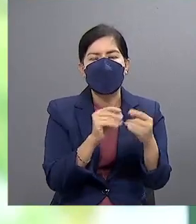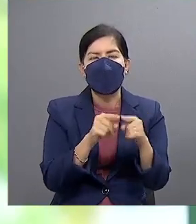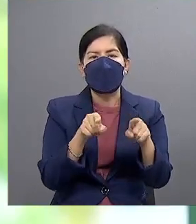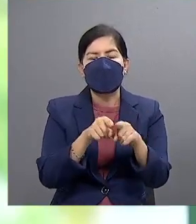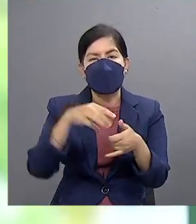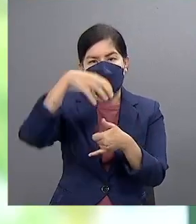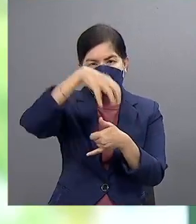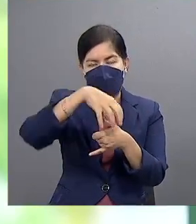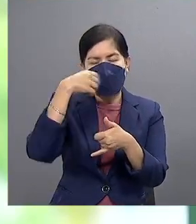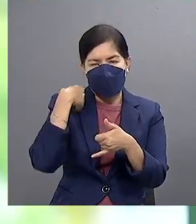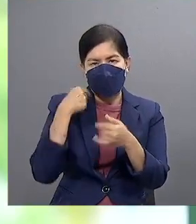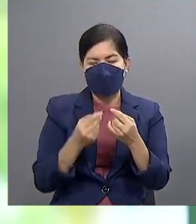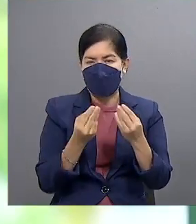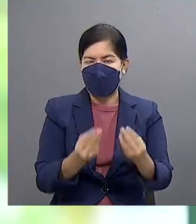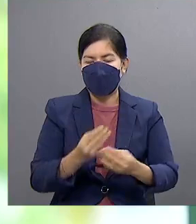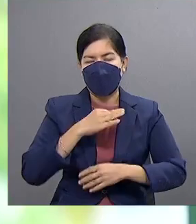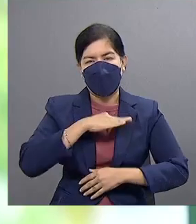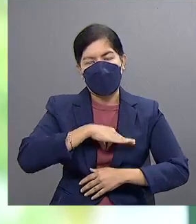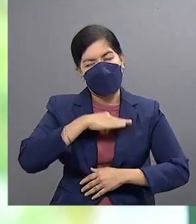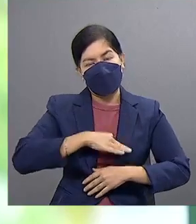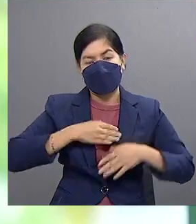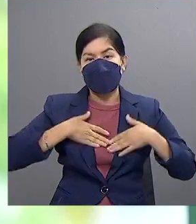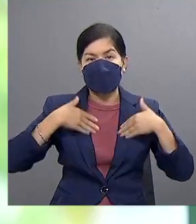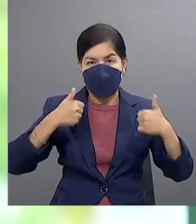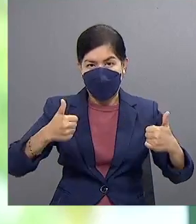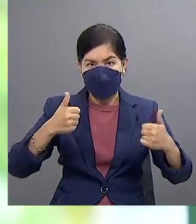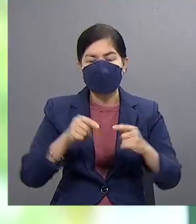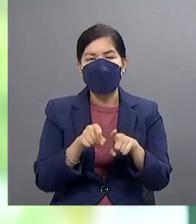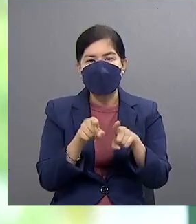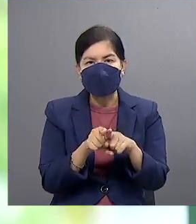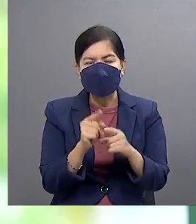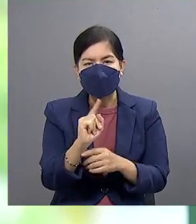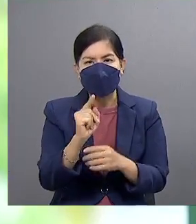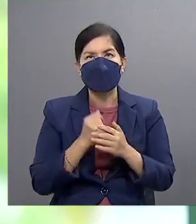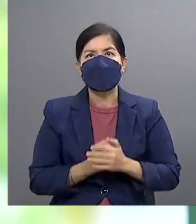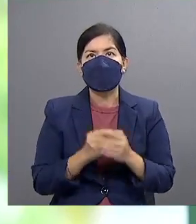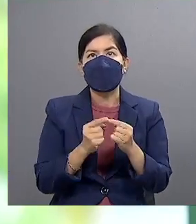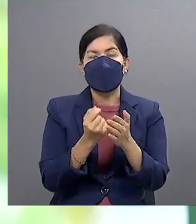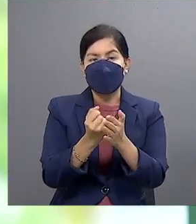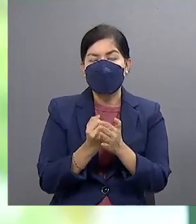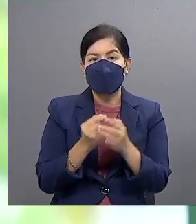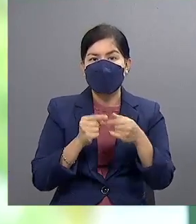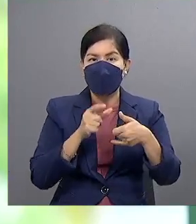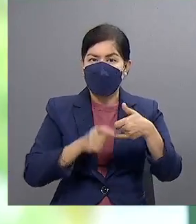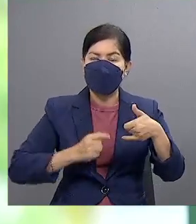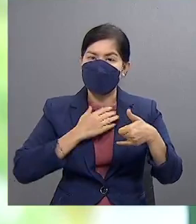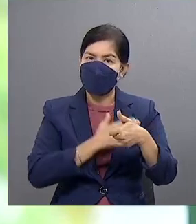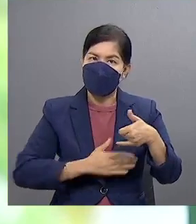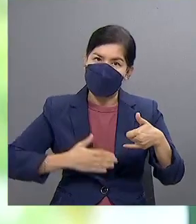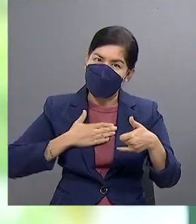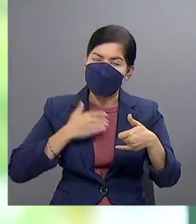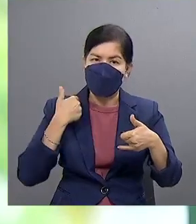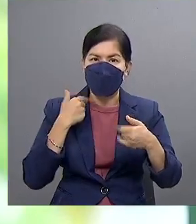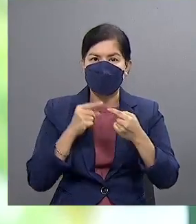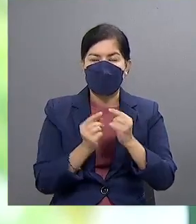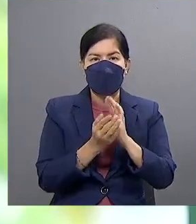ให้กับศีรษะเราเพราะฉะนั้นต่อมหมวกไตเนี่ยมันเหมือนกับหมวกที่มันจะช่วยให้ร่างกายของเราเนี่ยครับดับไฟร้อนจากการอักเสบนะฮะต้าน